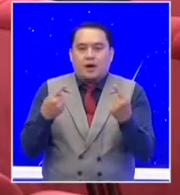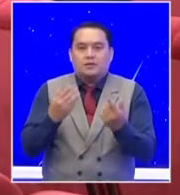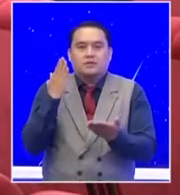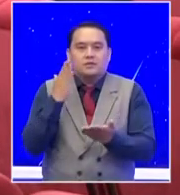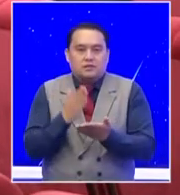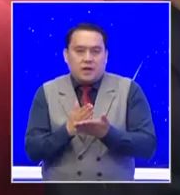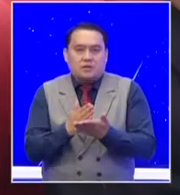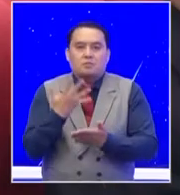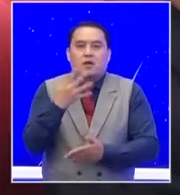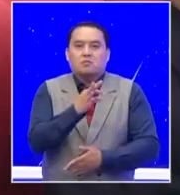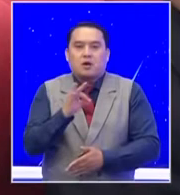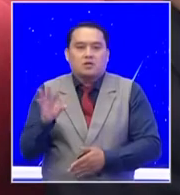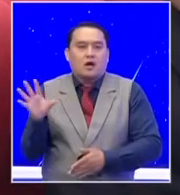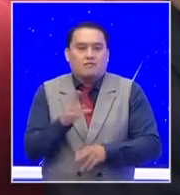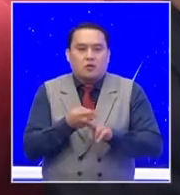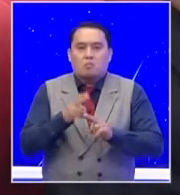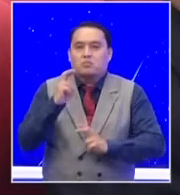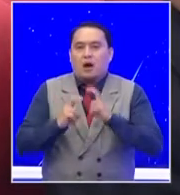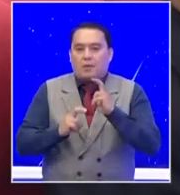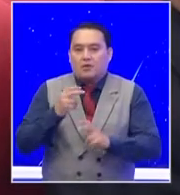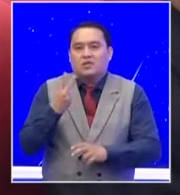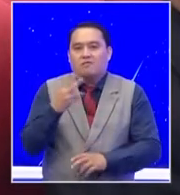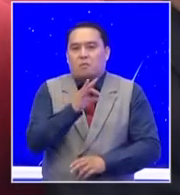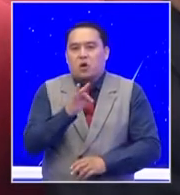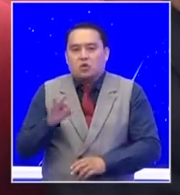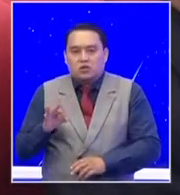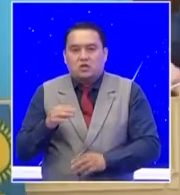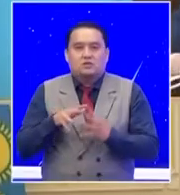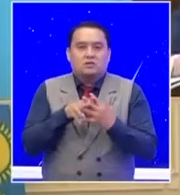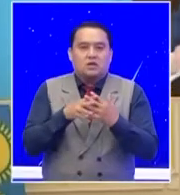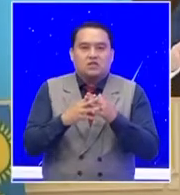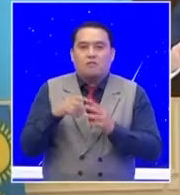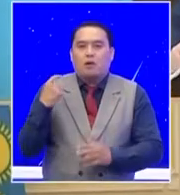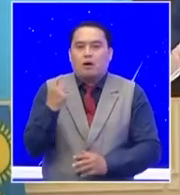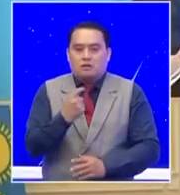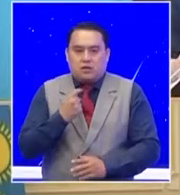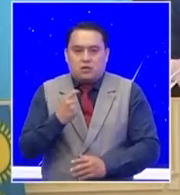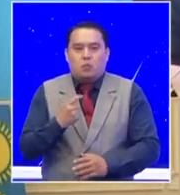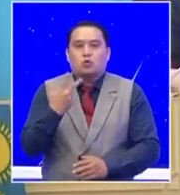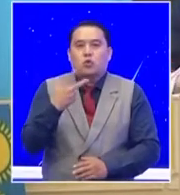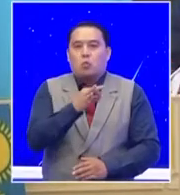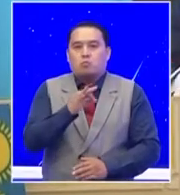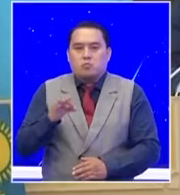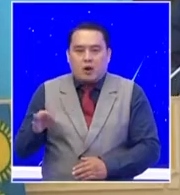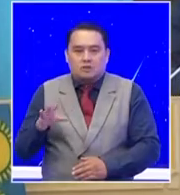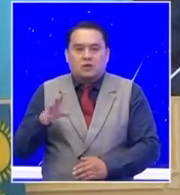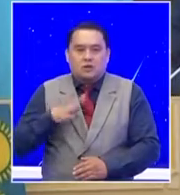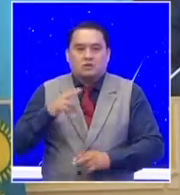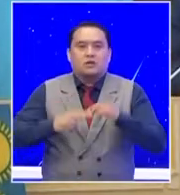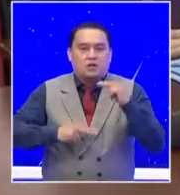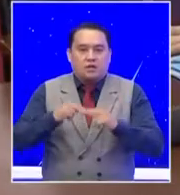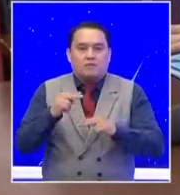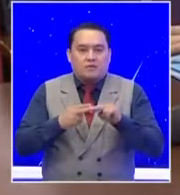Прирост более 5% отмечен в промышленности, свыше 2% в сельском хозяйстве и более 3%